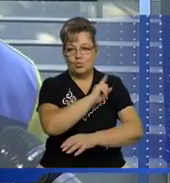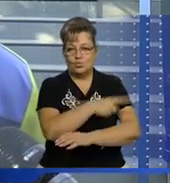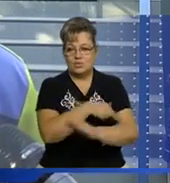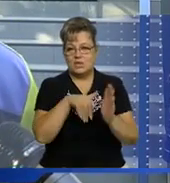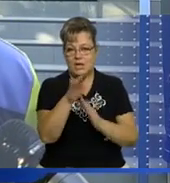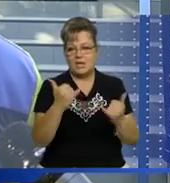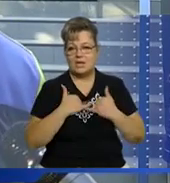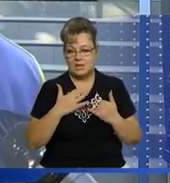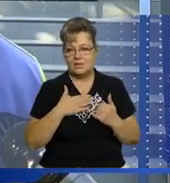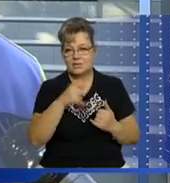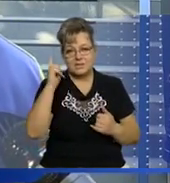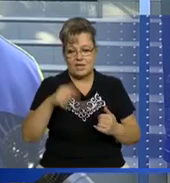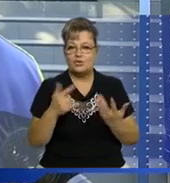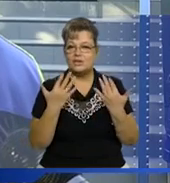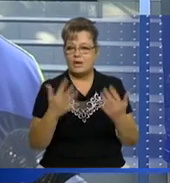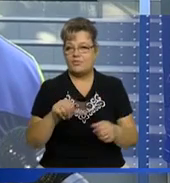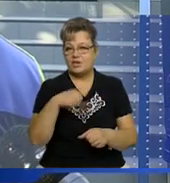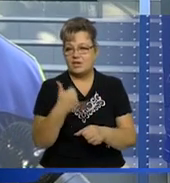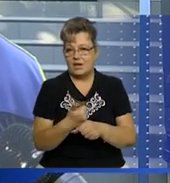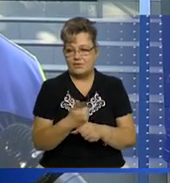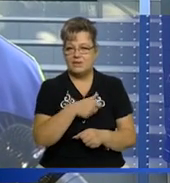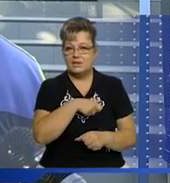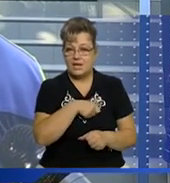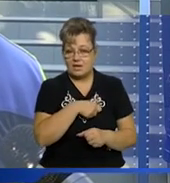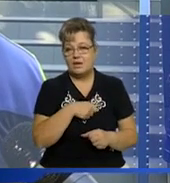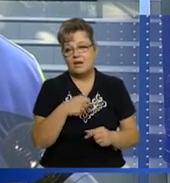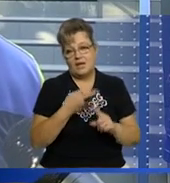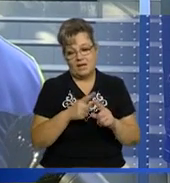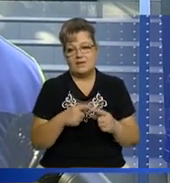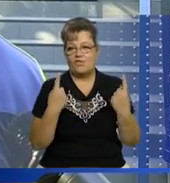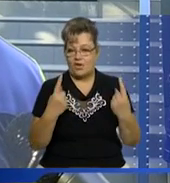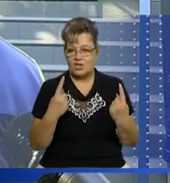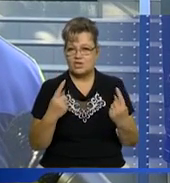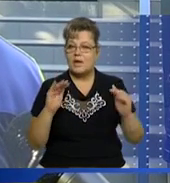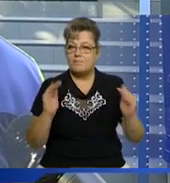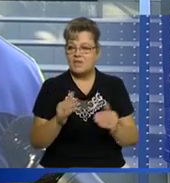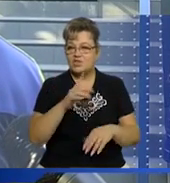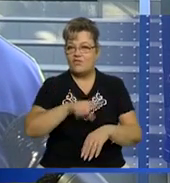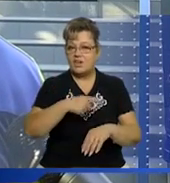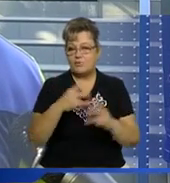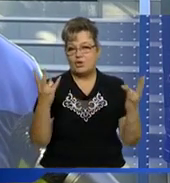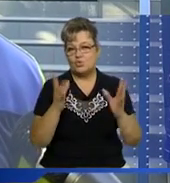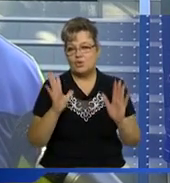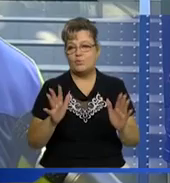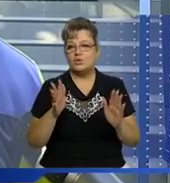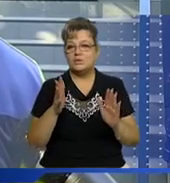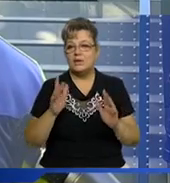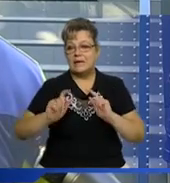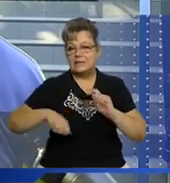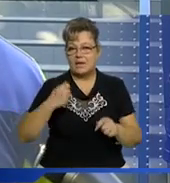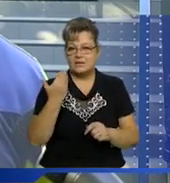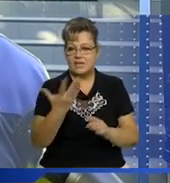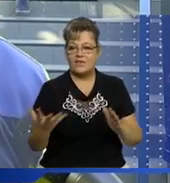они знают требования главного тренера. Это очень важно. То есть меньше времени нужно будет тратить на